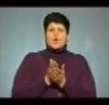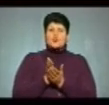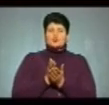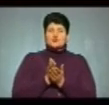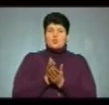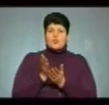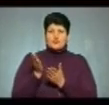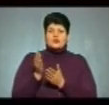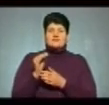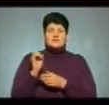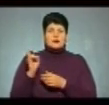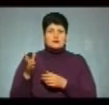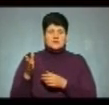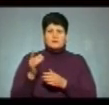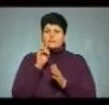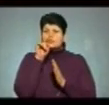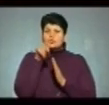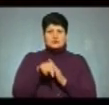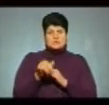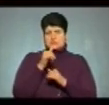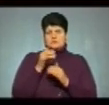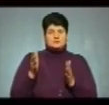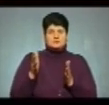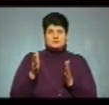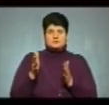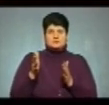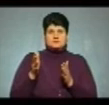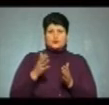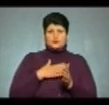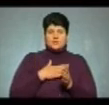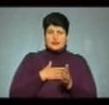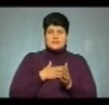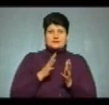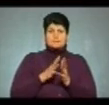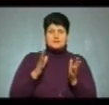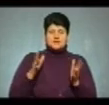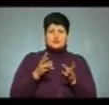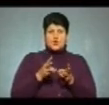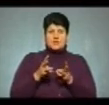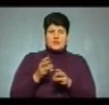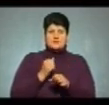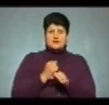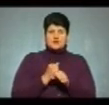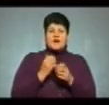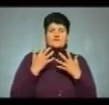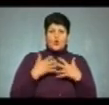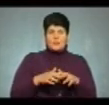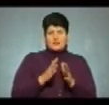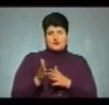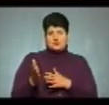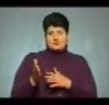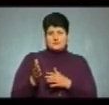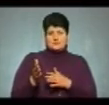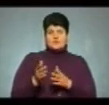чи на обслуговуванні в ЖЕКу. І ми втрутитися в нього не можемо. В нас більшість котелень працює в автоматичному режимі. І